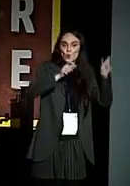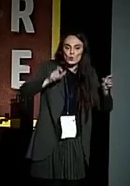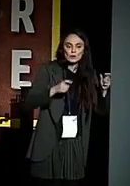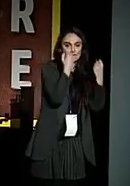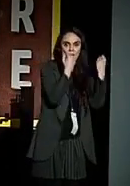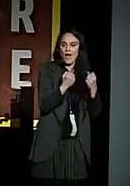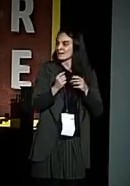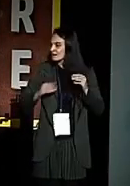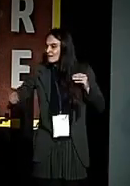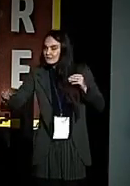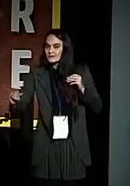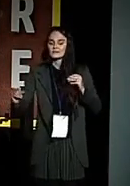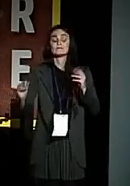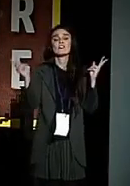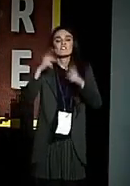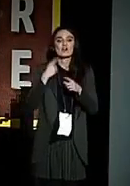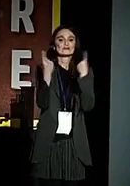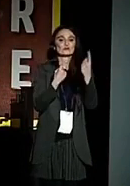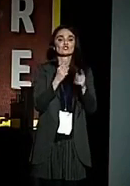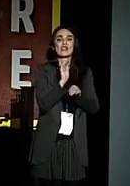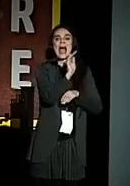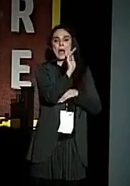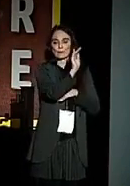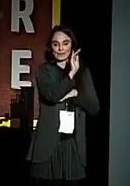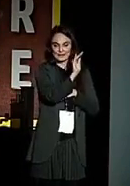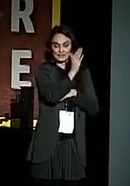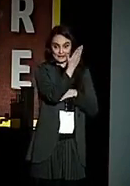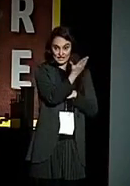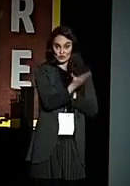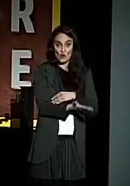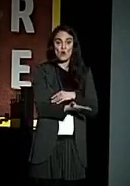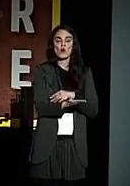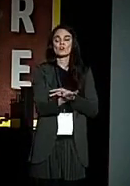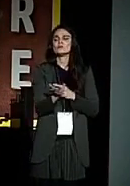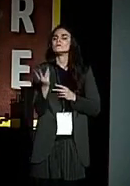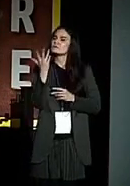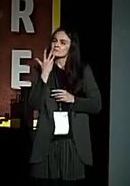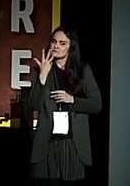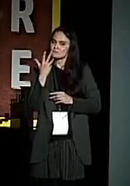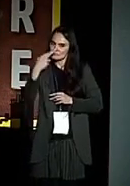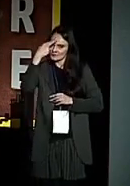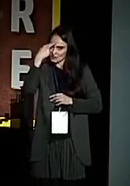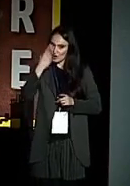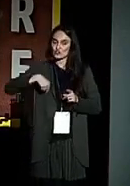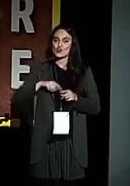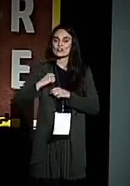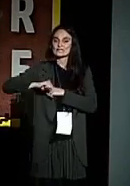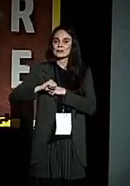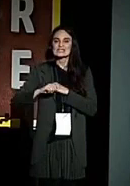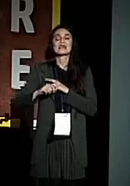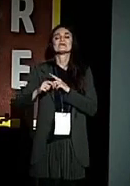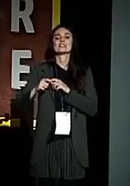questa grande questione dell'Appennino, e mi piace ricordare che la nostra Presidente è la sindaca di Marzabotto,